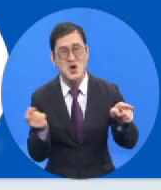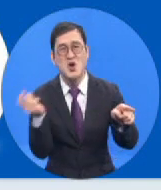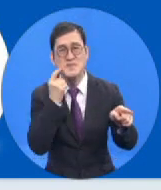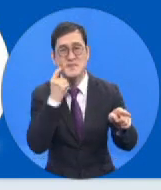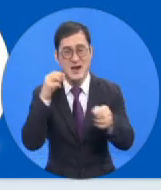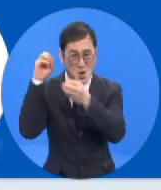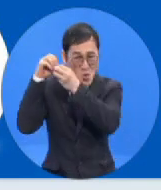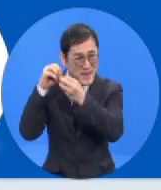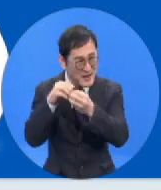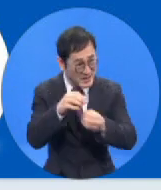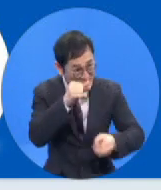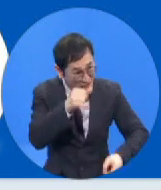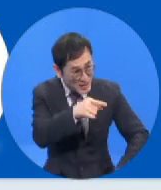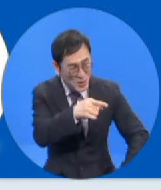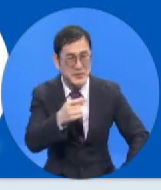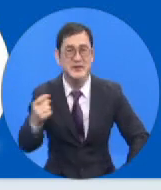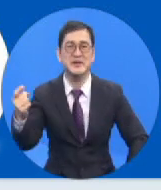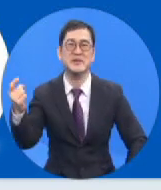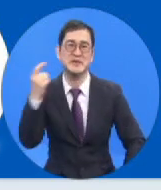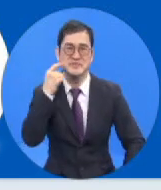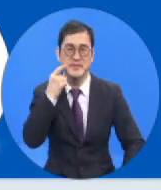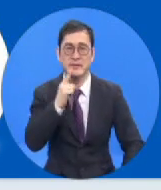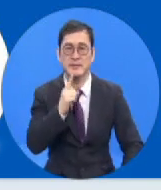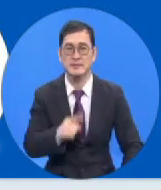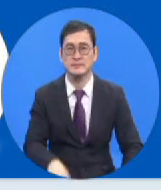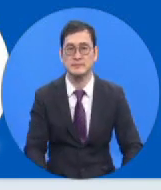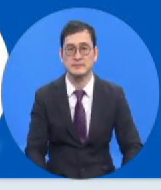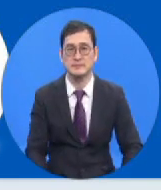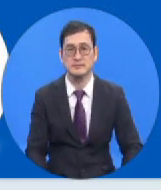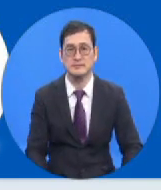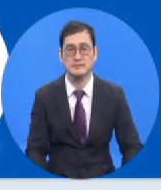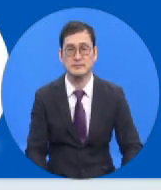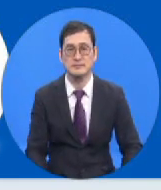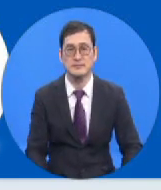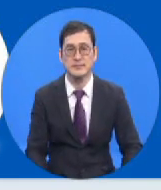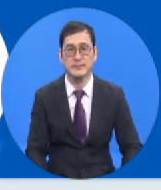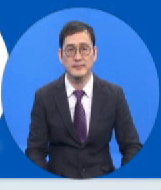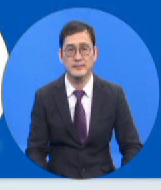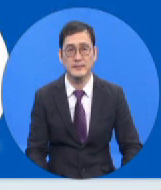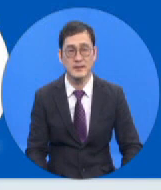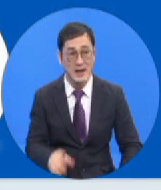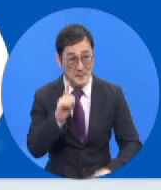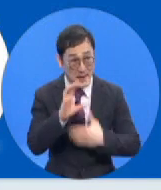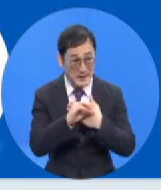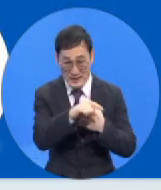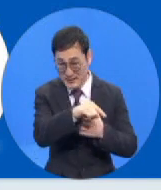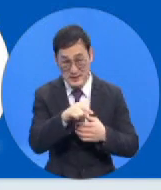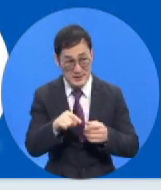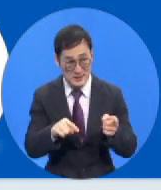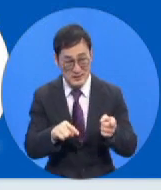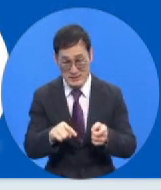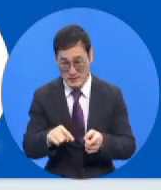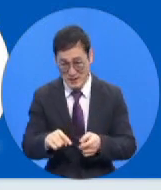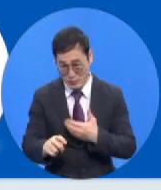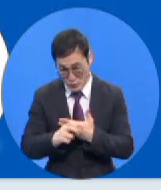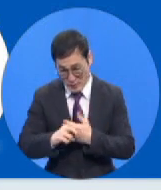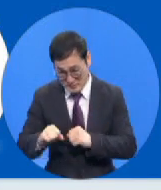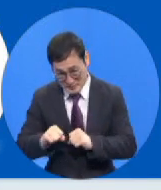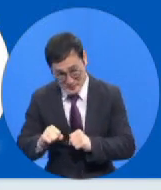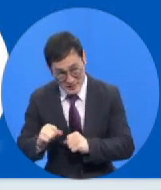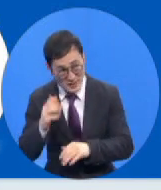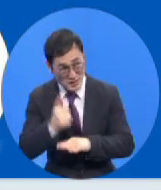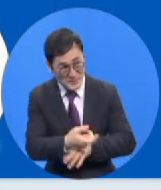관행 운운하는 물귀신 놀이를 하고 있다. 그런 짓 했다가는 그렇게 했다 적발되면 검사 생명은 끝난다. 이렇게 얘기를